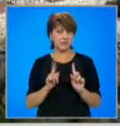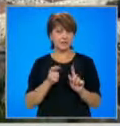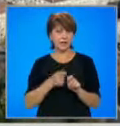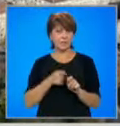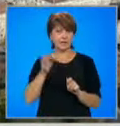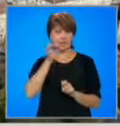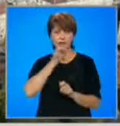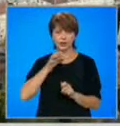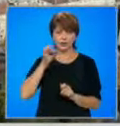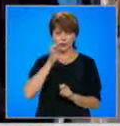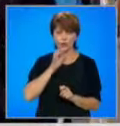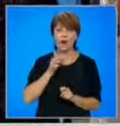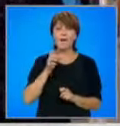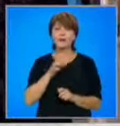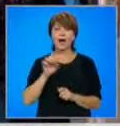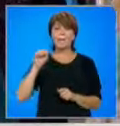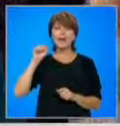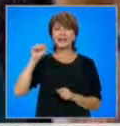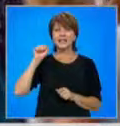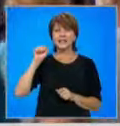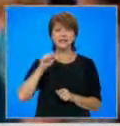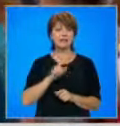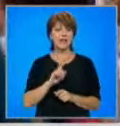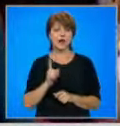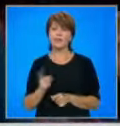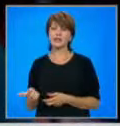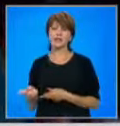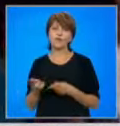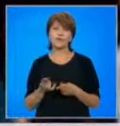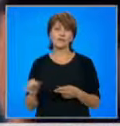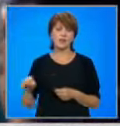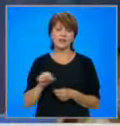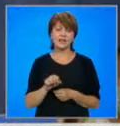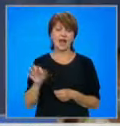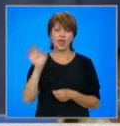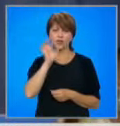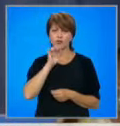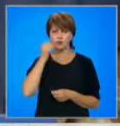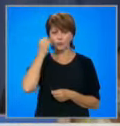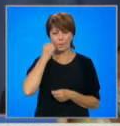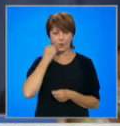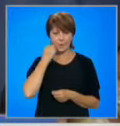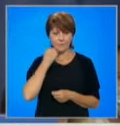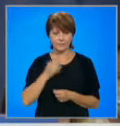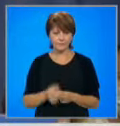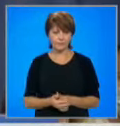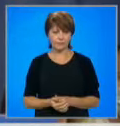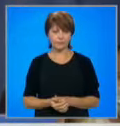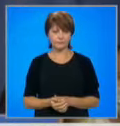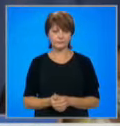че партизирането на страната няма да доведе до нищо добро и че трябва да бъде направено нещо за хората. Те